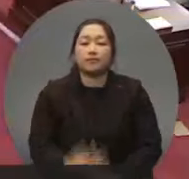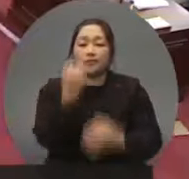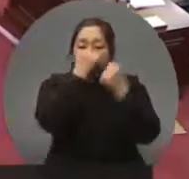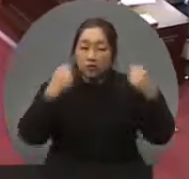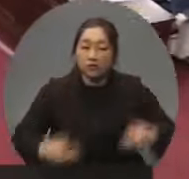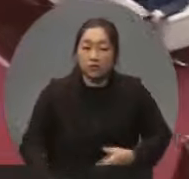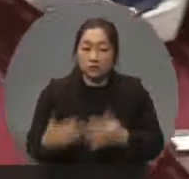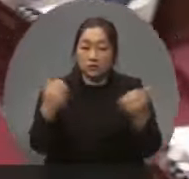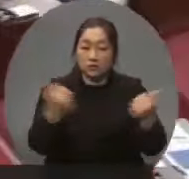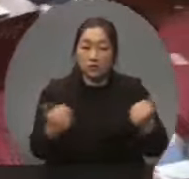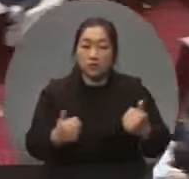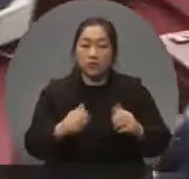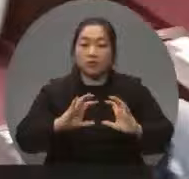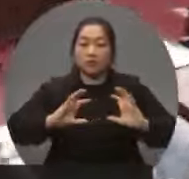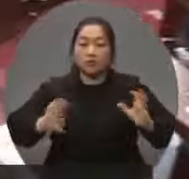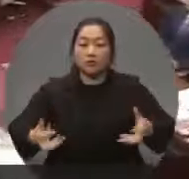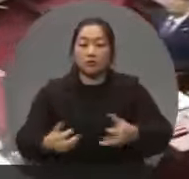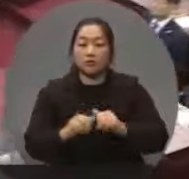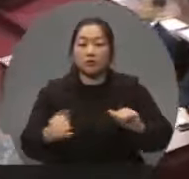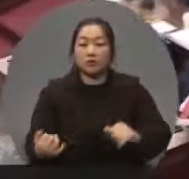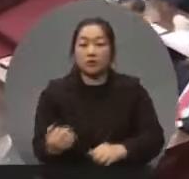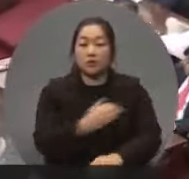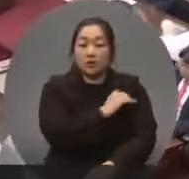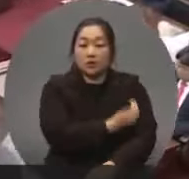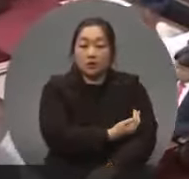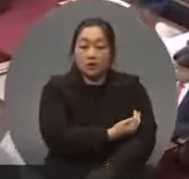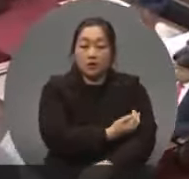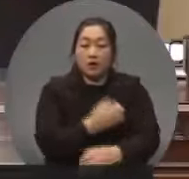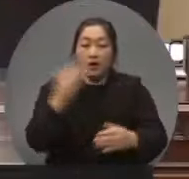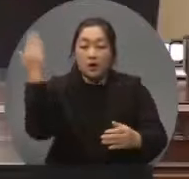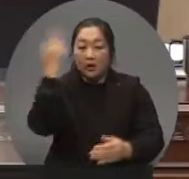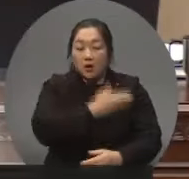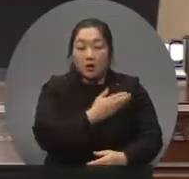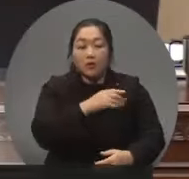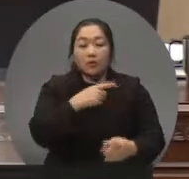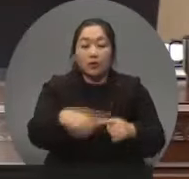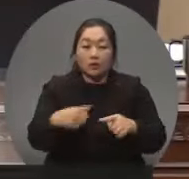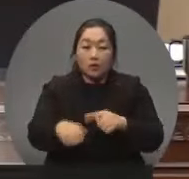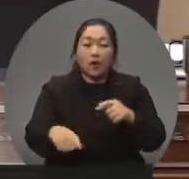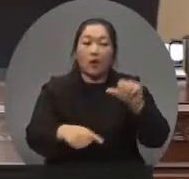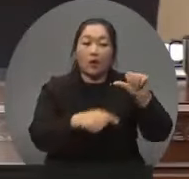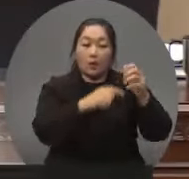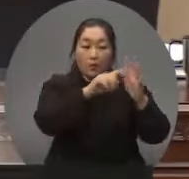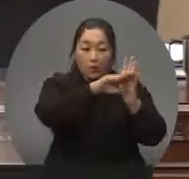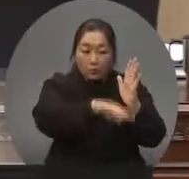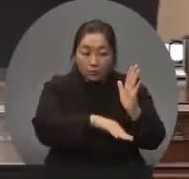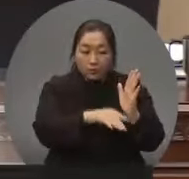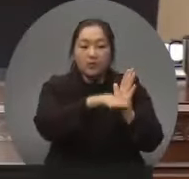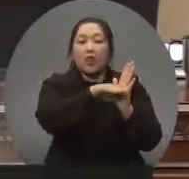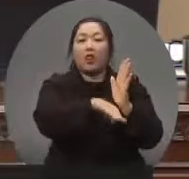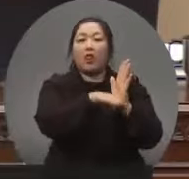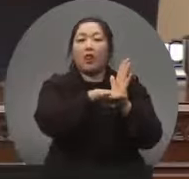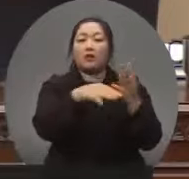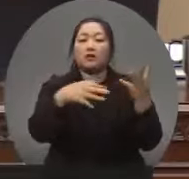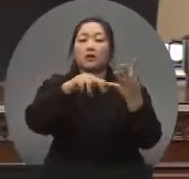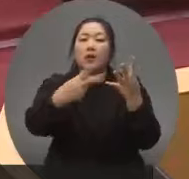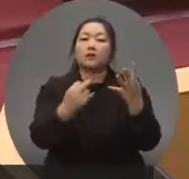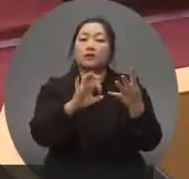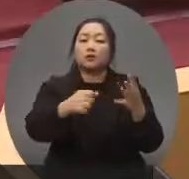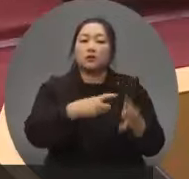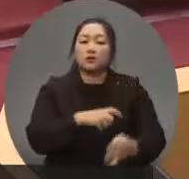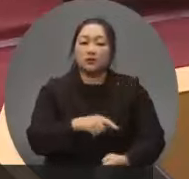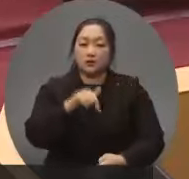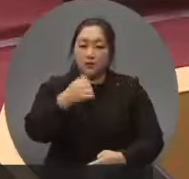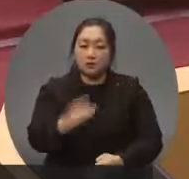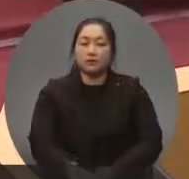도의회는 국민 권유이 종합 청렴도 평가에서 5등급 가운데 4등급을 받았습니다 MBC 뉴스